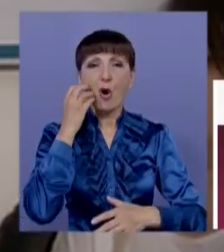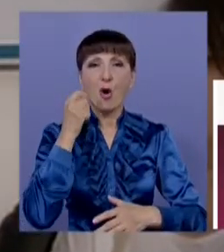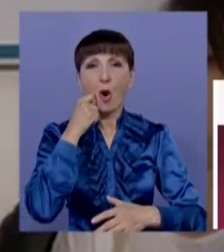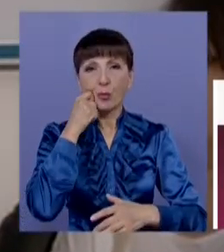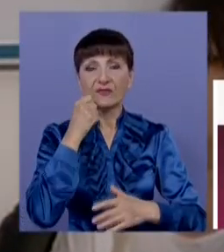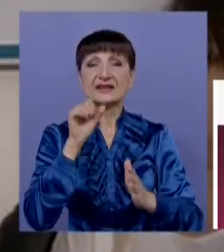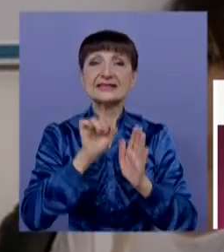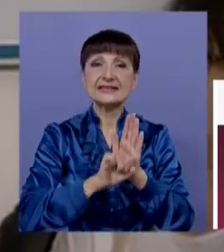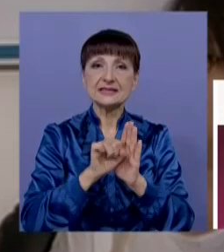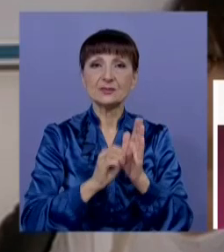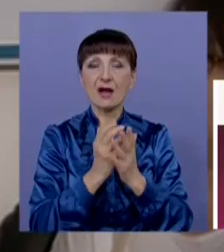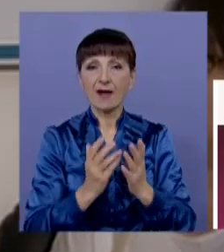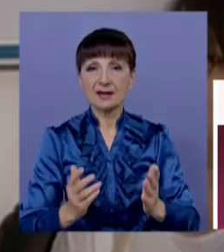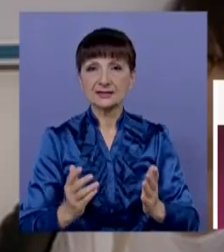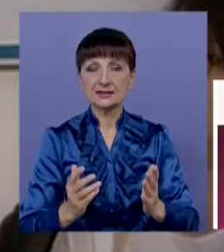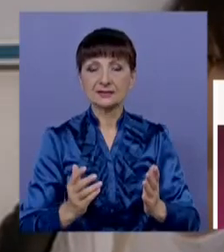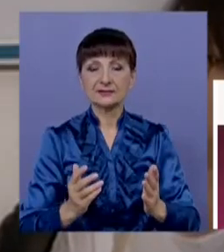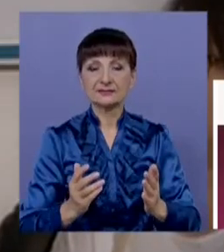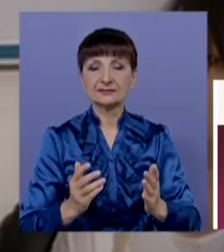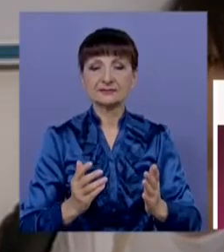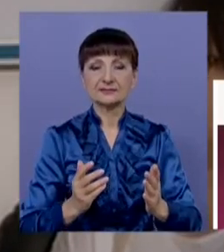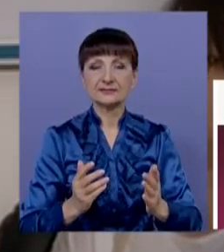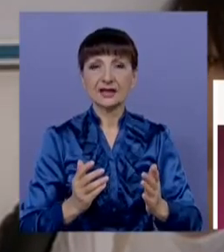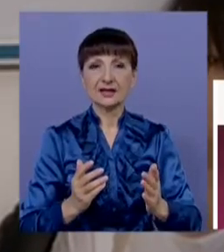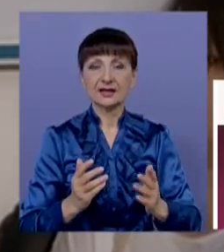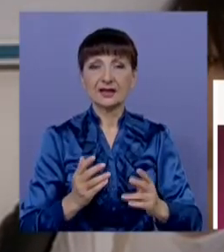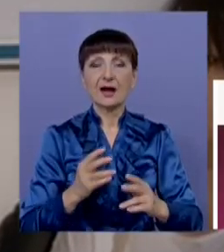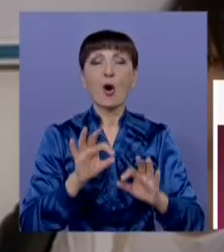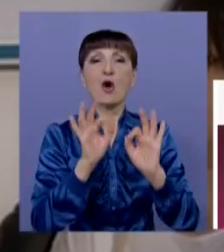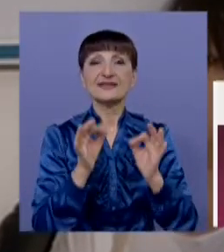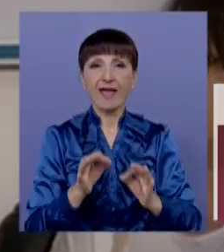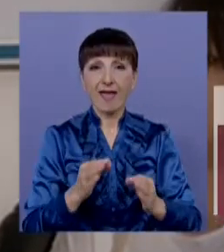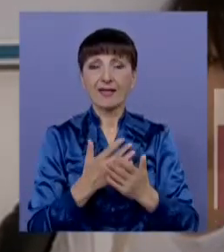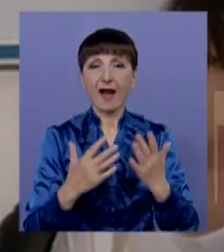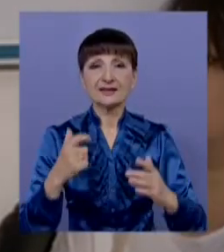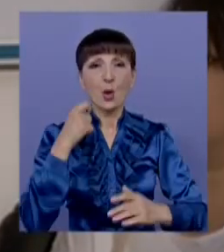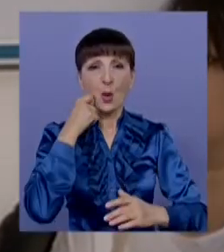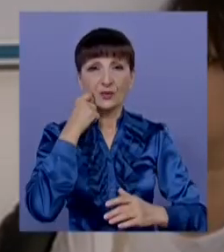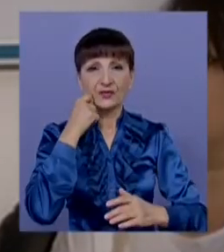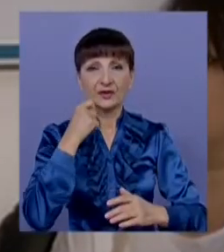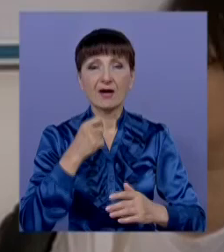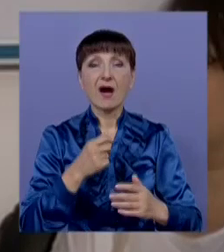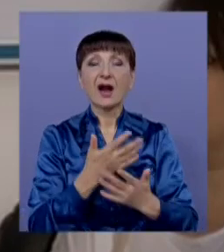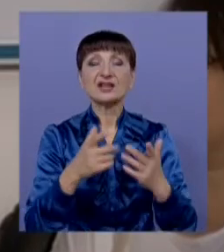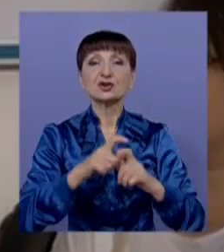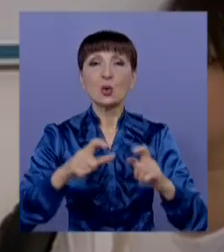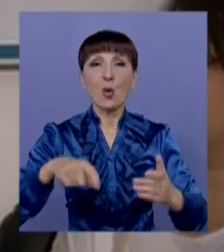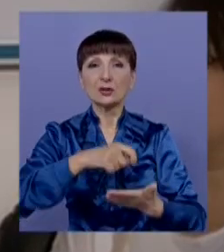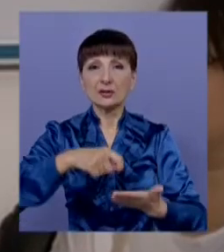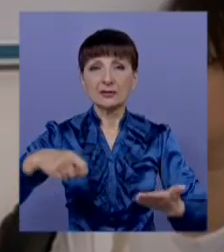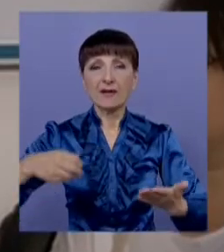зимние, вот эти осенние все, принадлежности школьные,